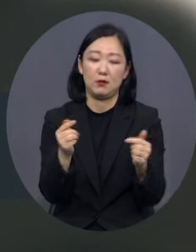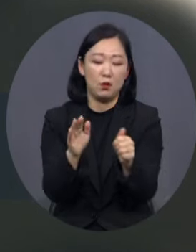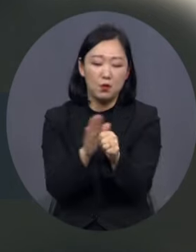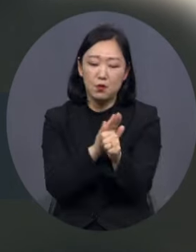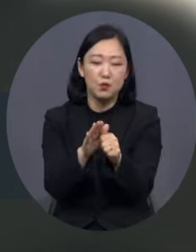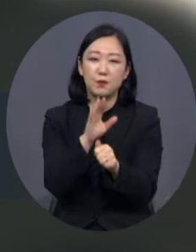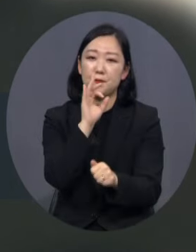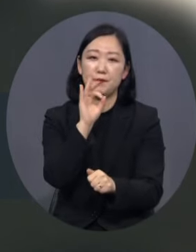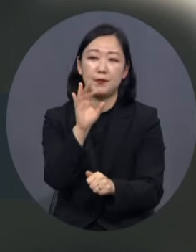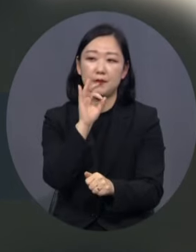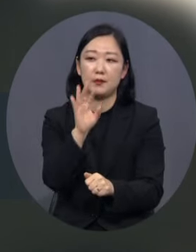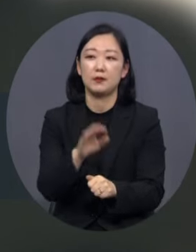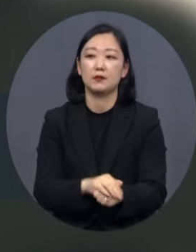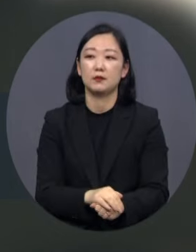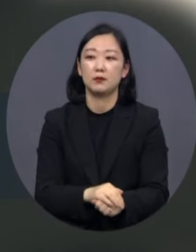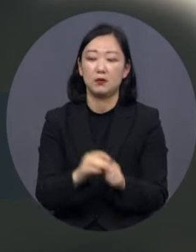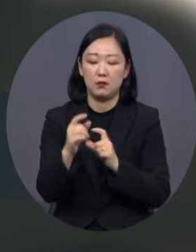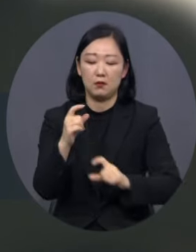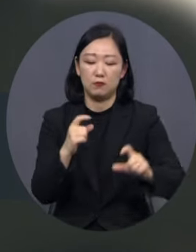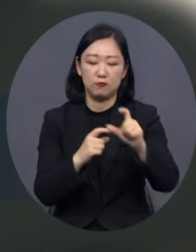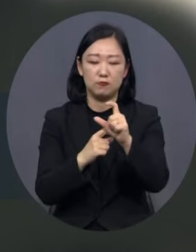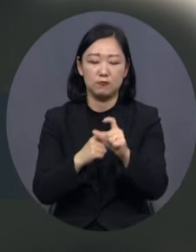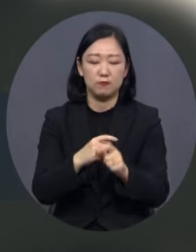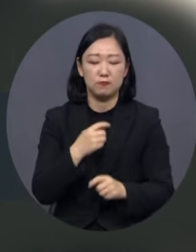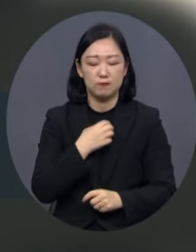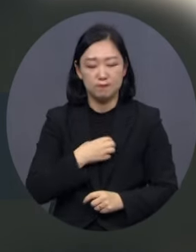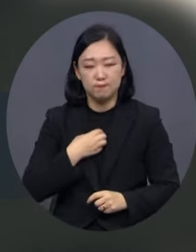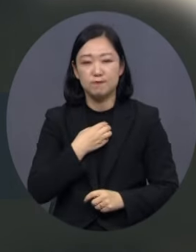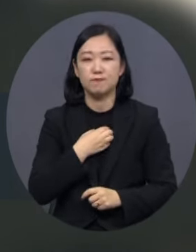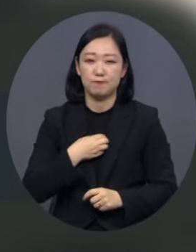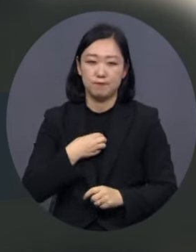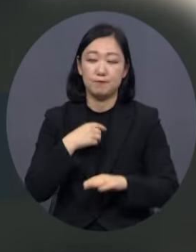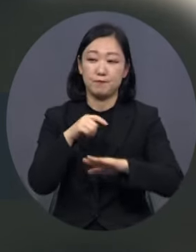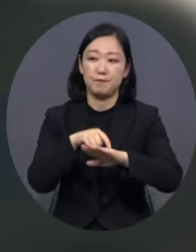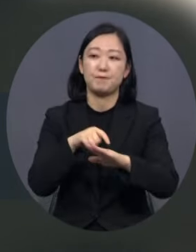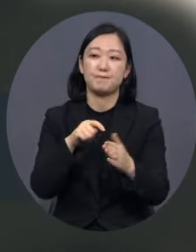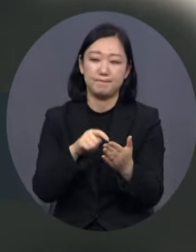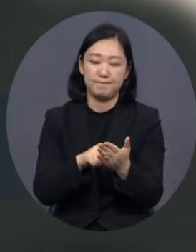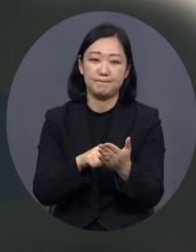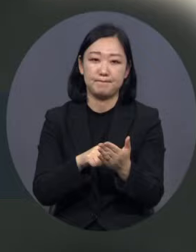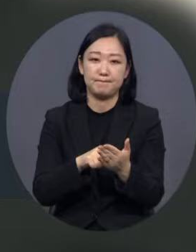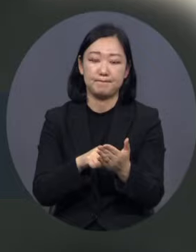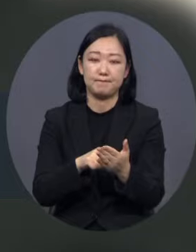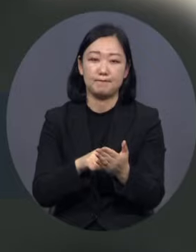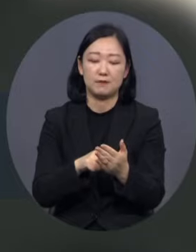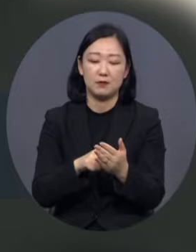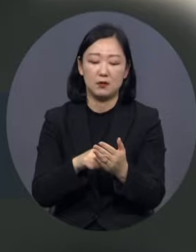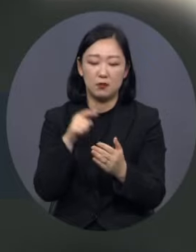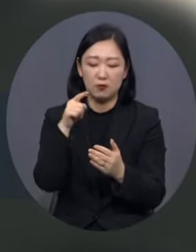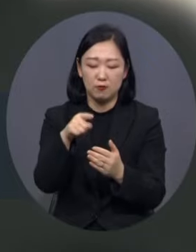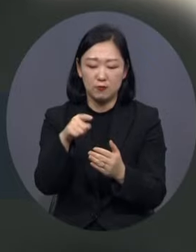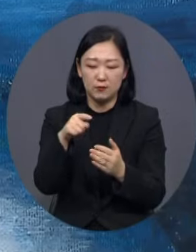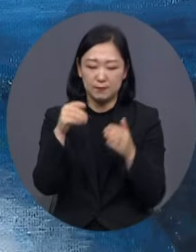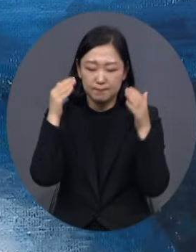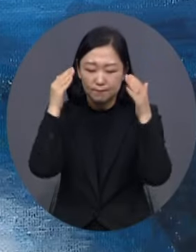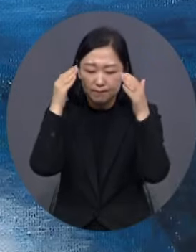되고 더 마음 이제 괴로워지고 자코의